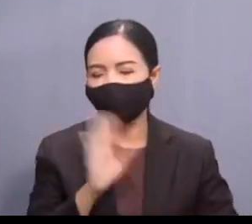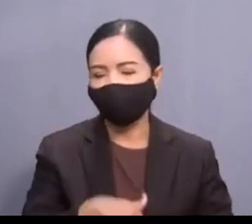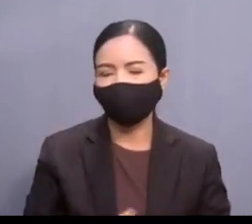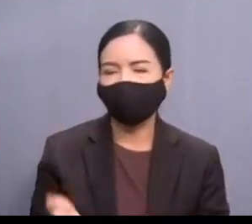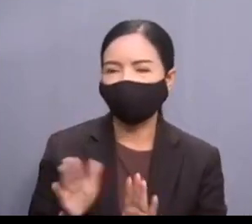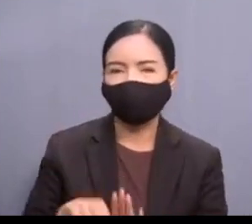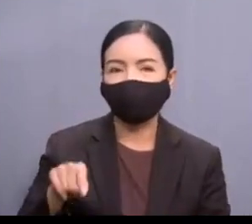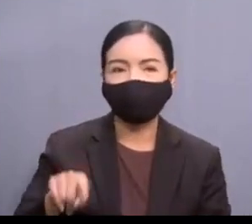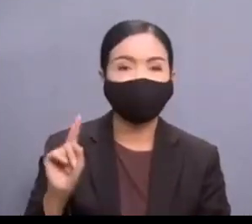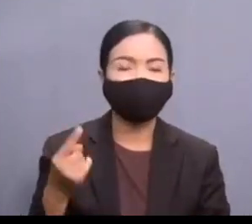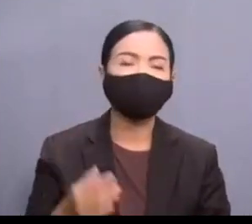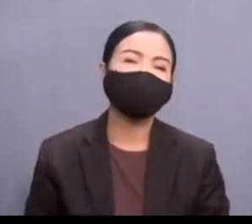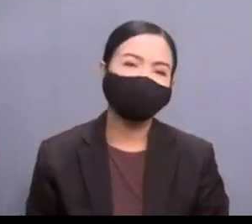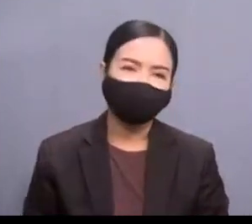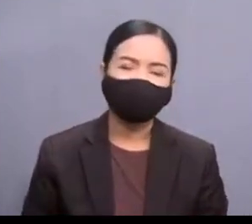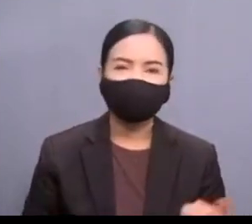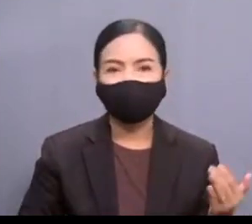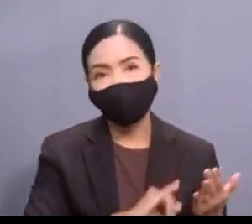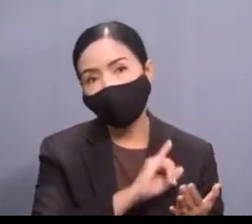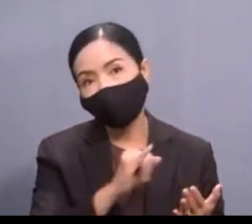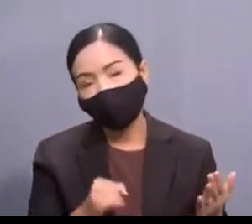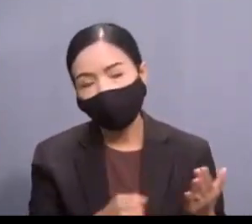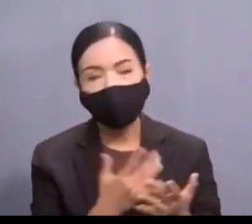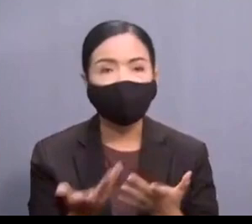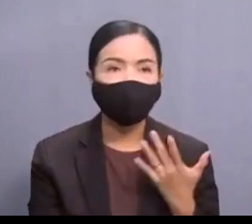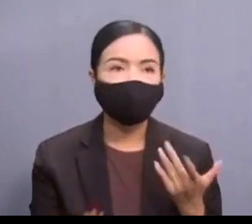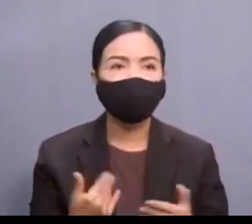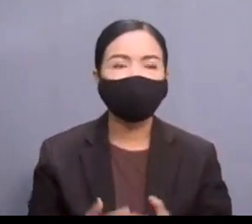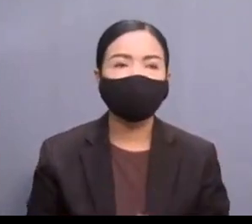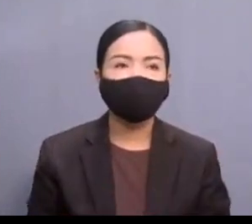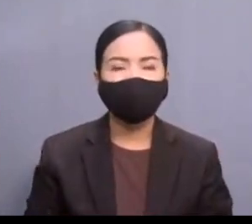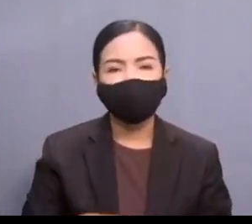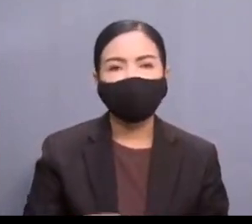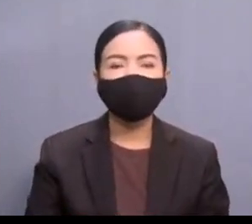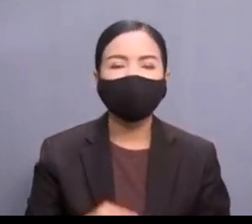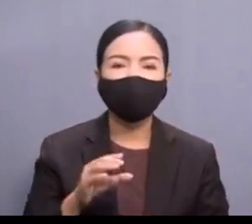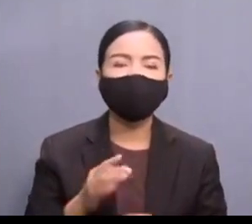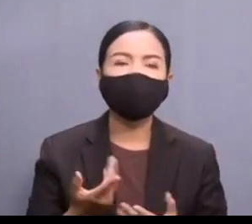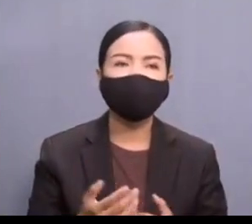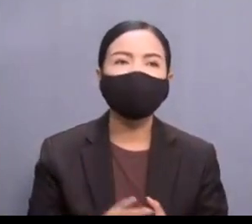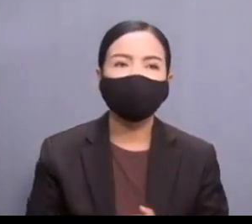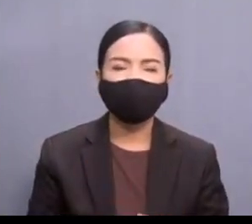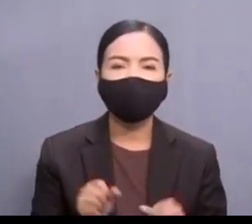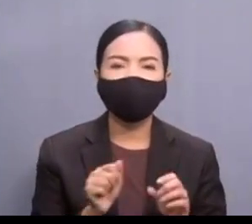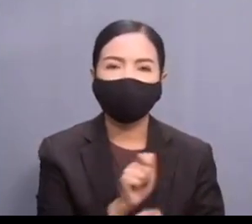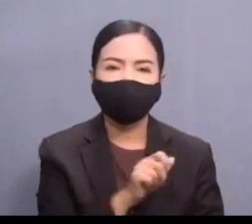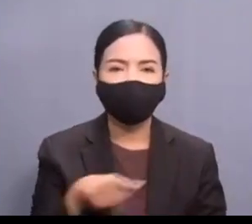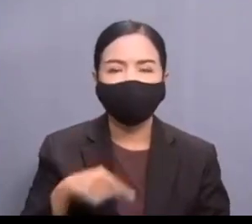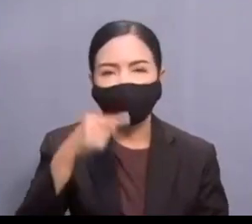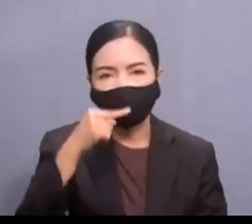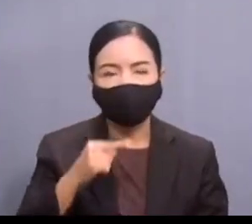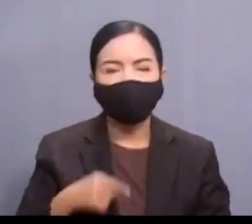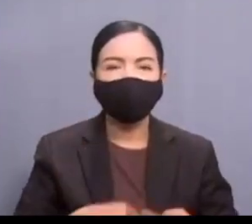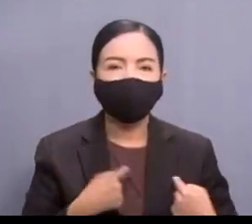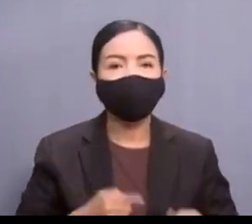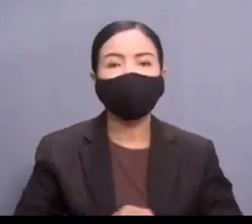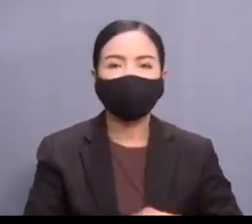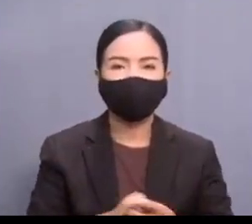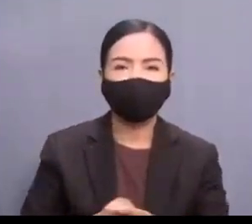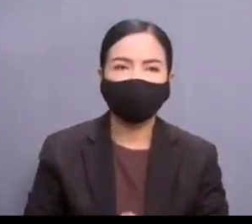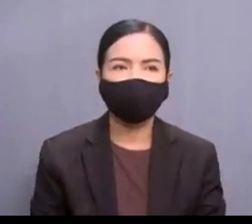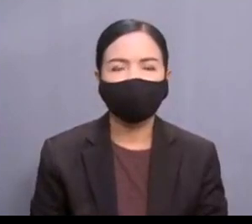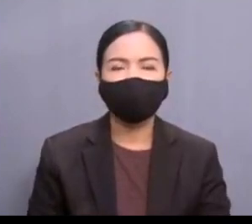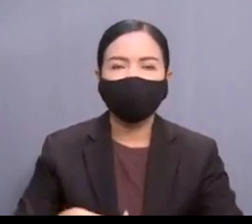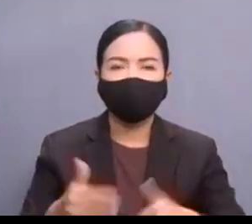ลงทะเบียนกับอีกตัวนึงเช่นจังหวัดหรืออ่าไทยร่วมใจแล้วก็ว่าไปก็จะมีบทบุคคลที่ประชาชนเดี๋ยวนี้